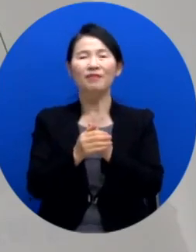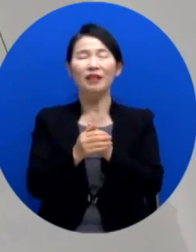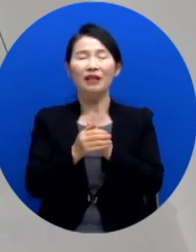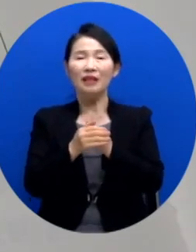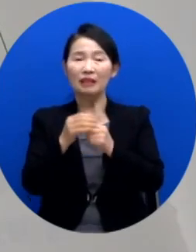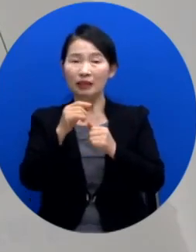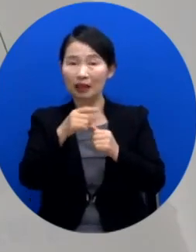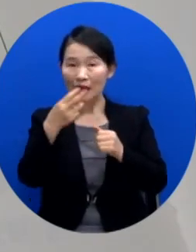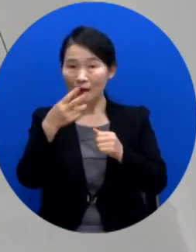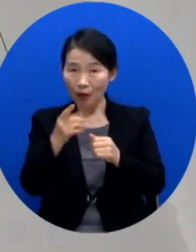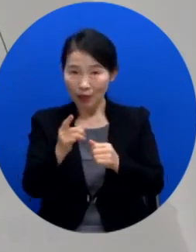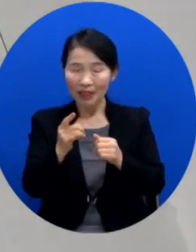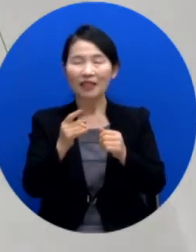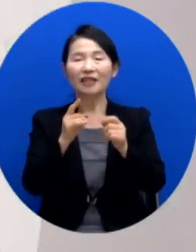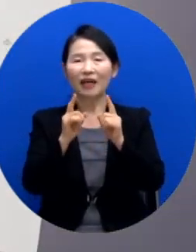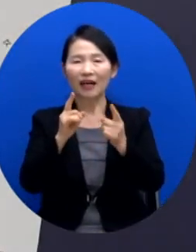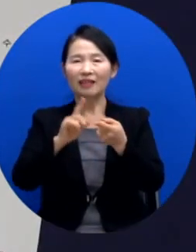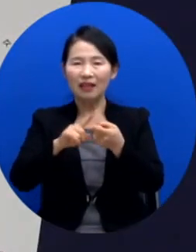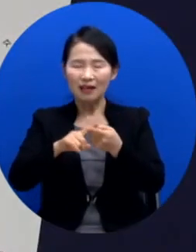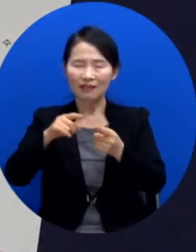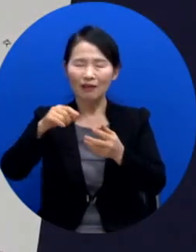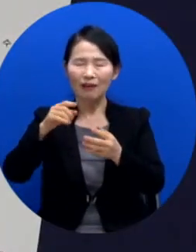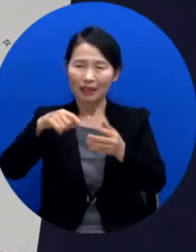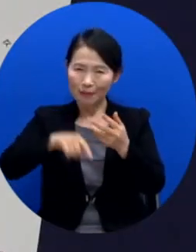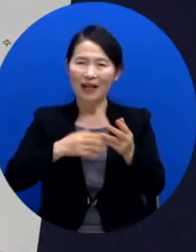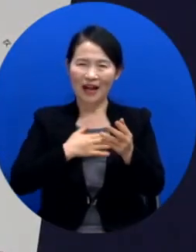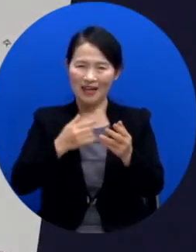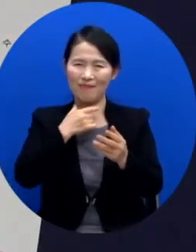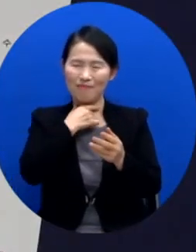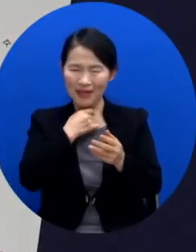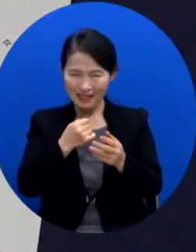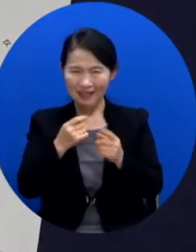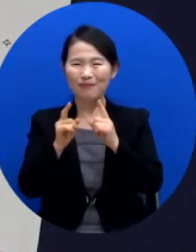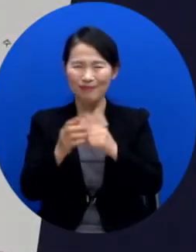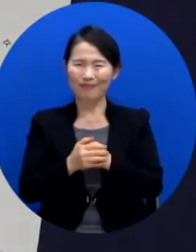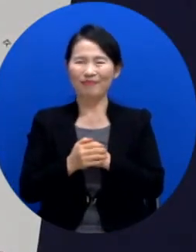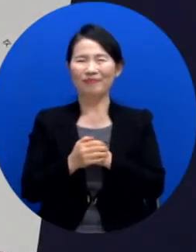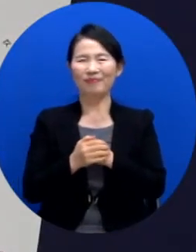핵심을 알게 되길 바란다고 전했습니다. CTS 뉴스 장현수입니다.